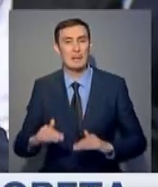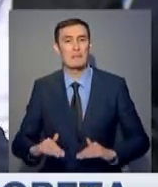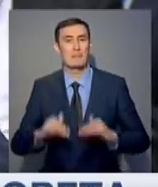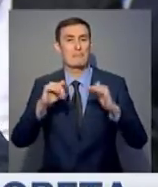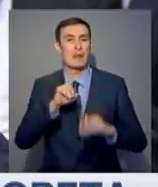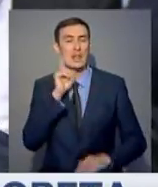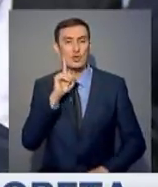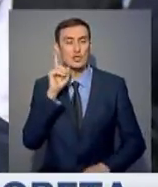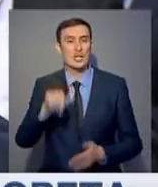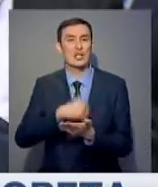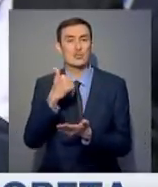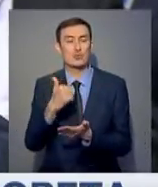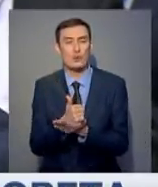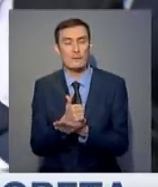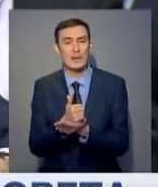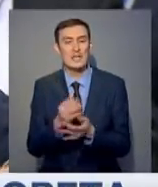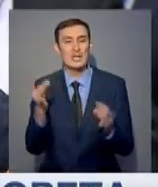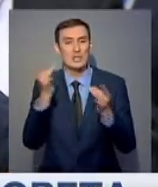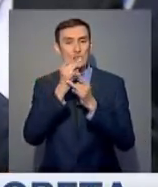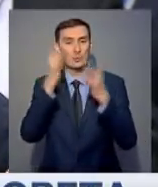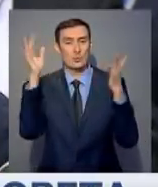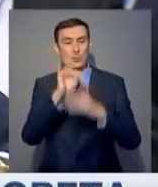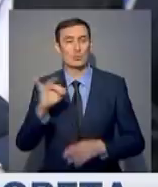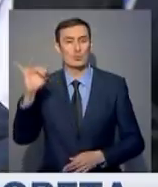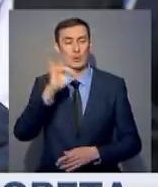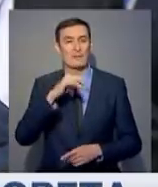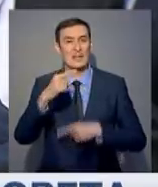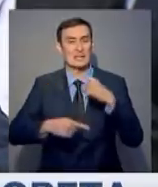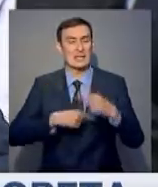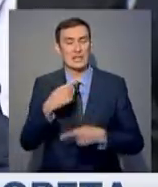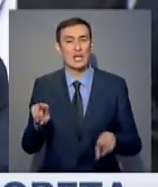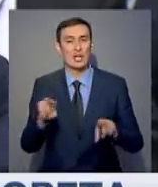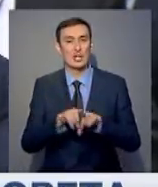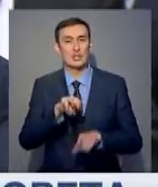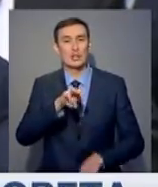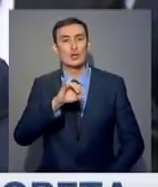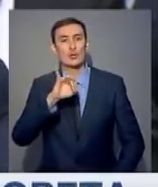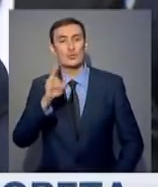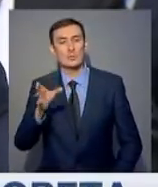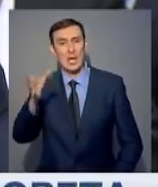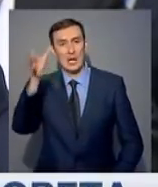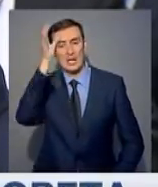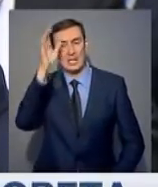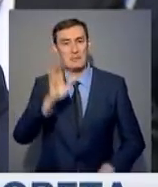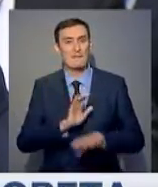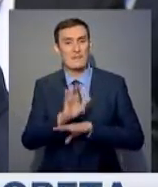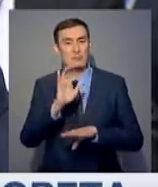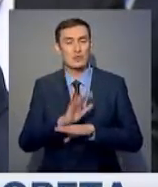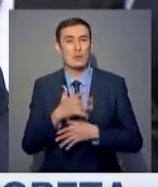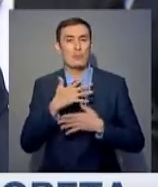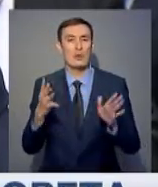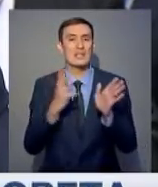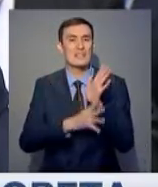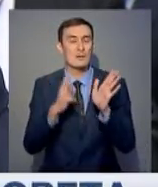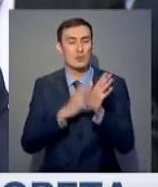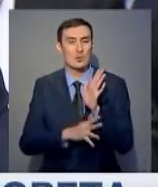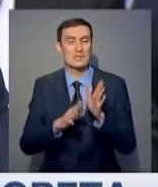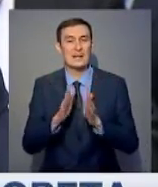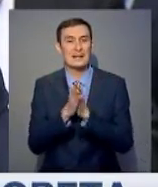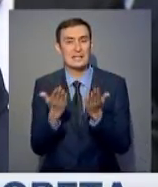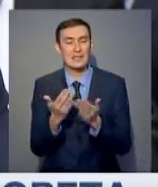на основе историко-культурного наследия наряду с этим тюркская академия выпустила более 90 книг